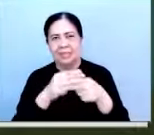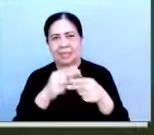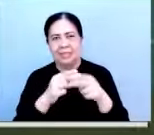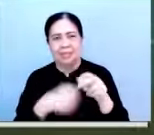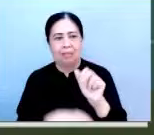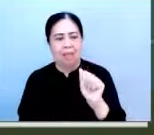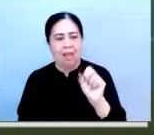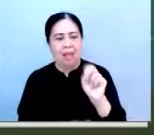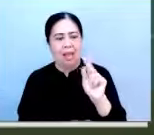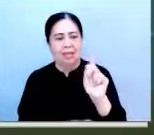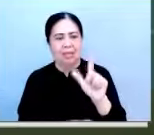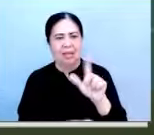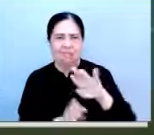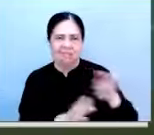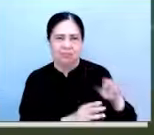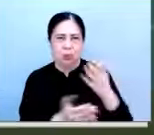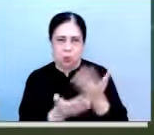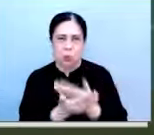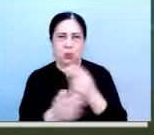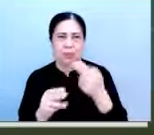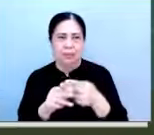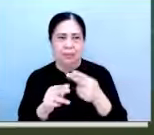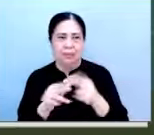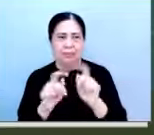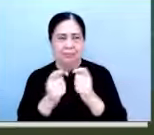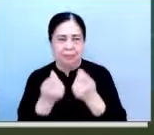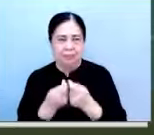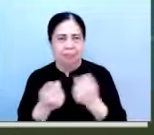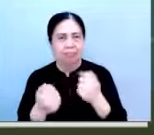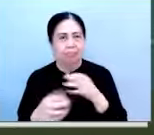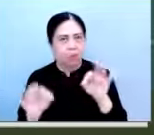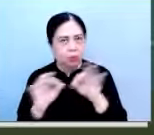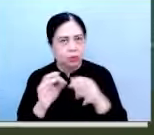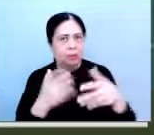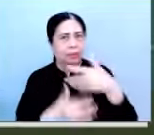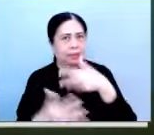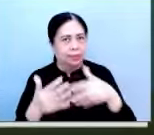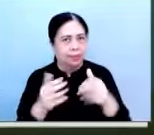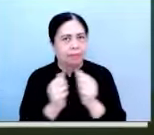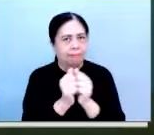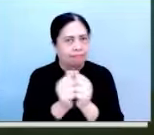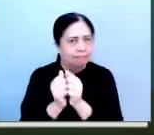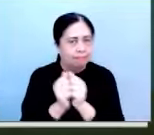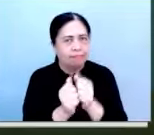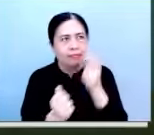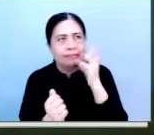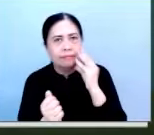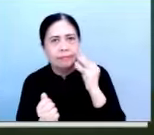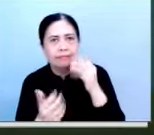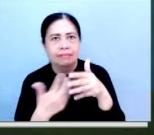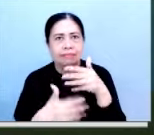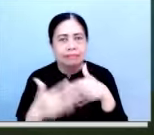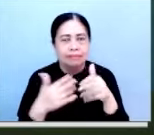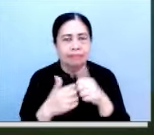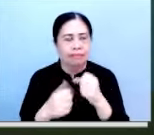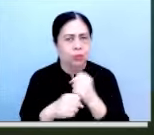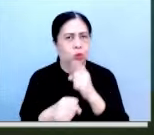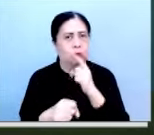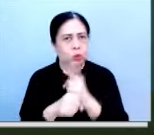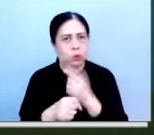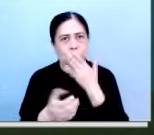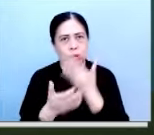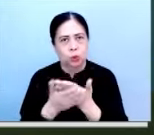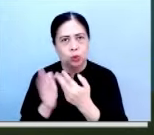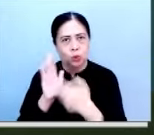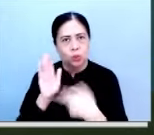Askals. Para sa players, mahalagang mabuo ang chemistry sa pagitan ng mga manlalaro. Sinisiguro rin ng mga veteranong maging mabuting ehemplo